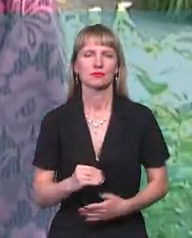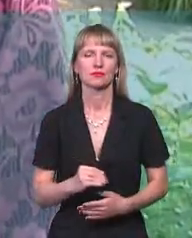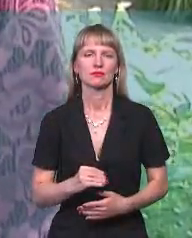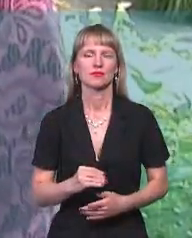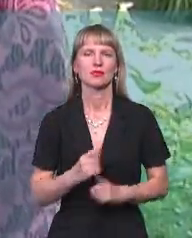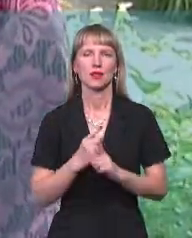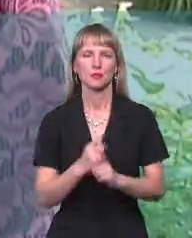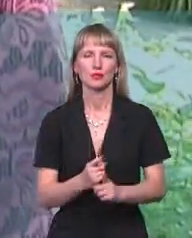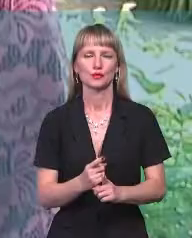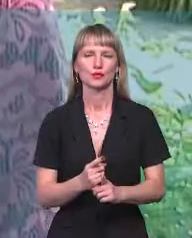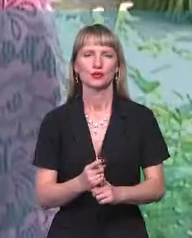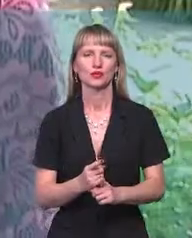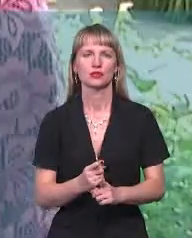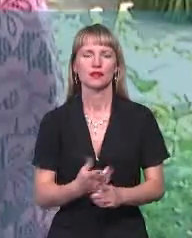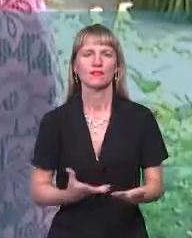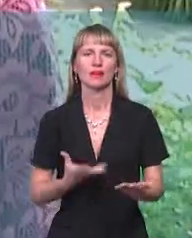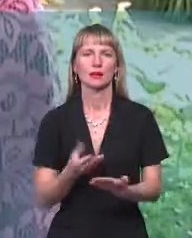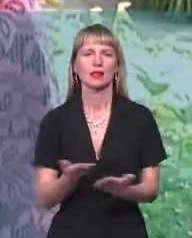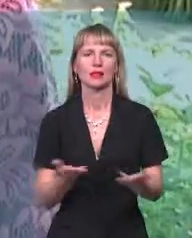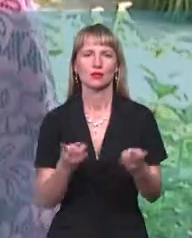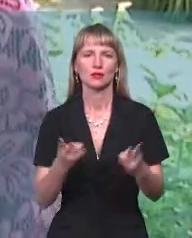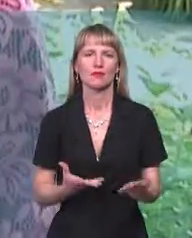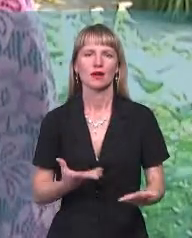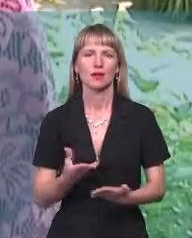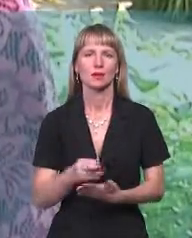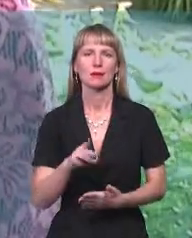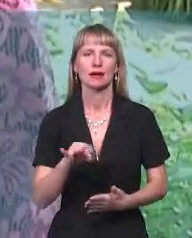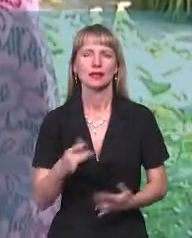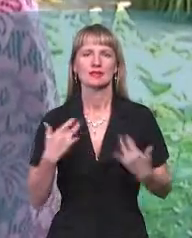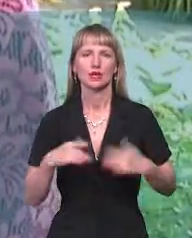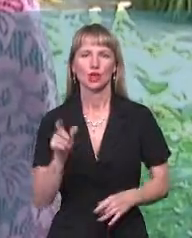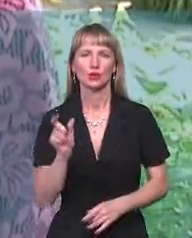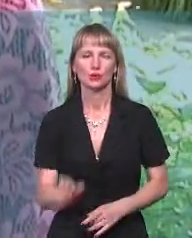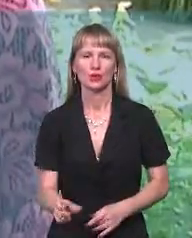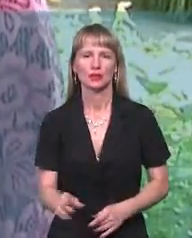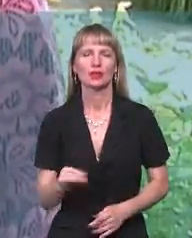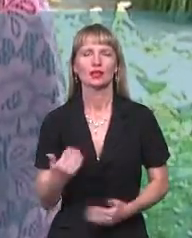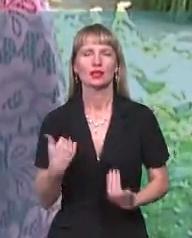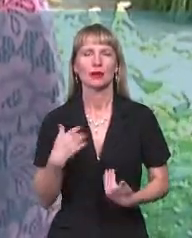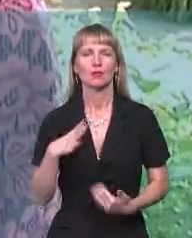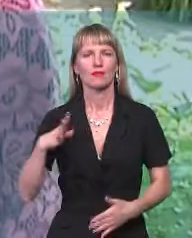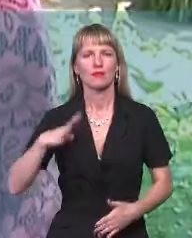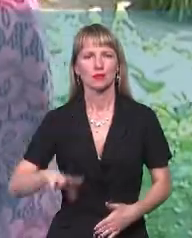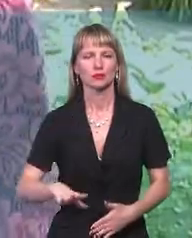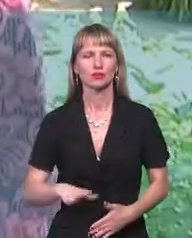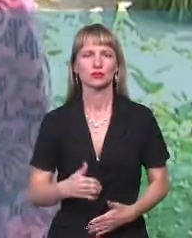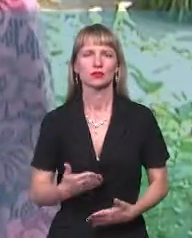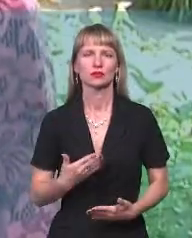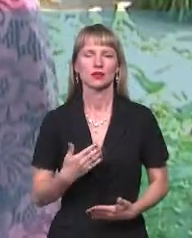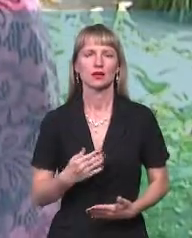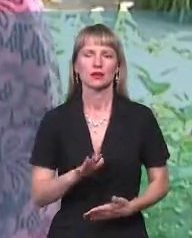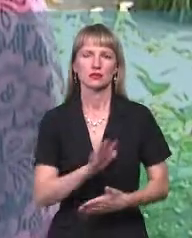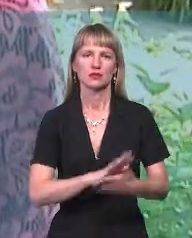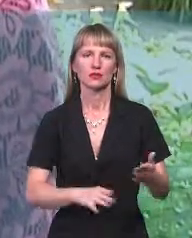супутствуючі, всі виплати, які потрібно виплатити при звільненні людині. І я була вимушена звернутися до